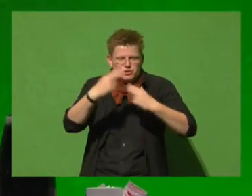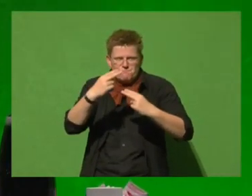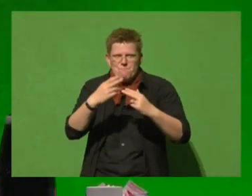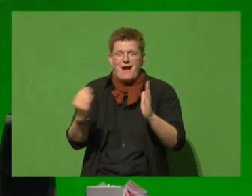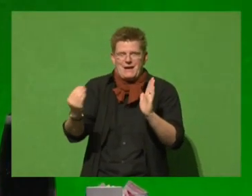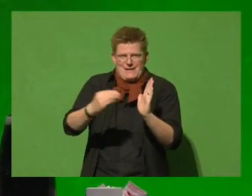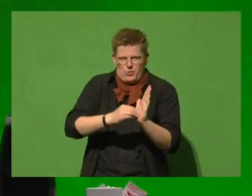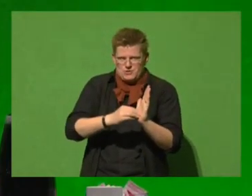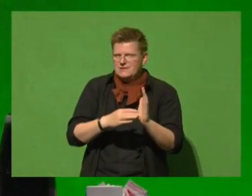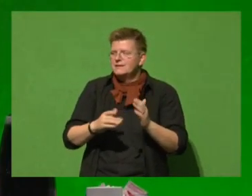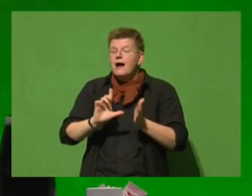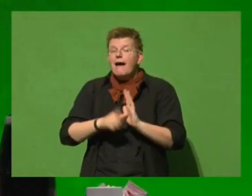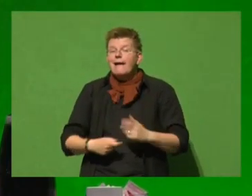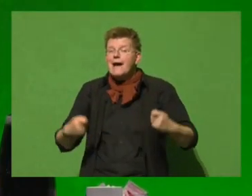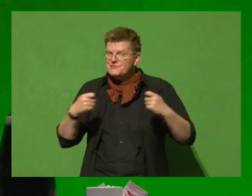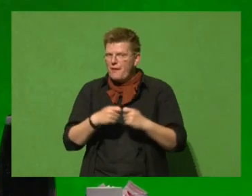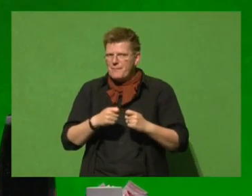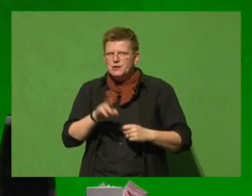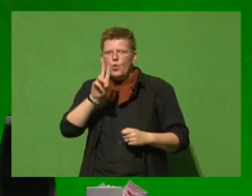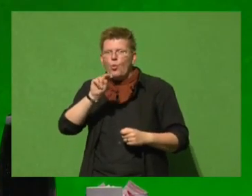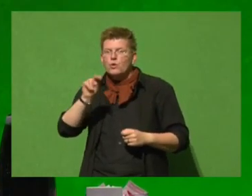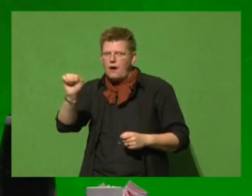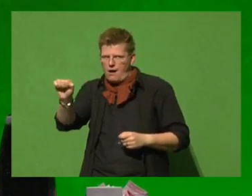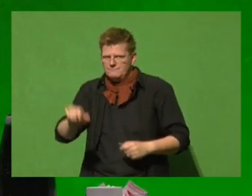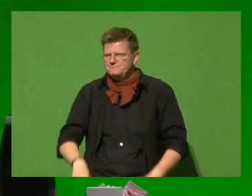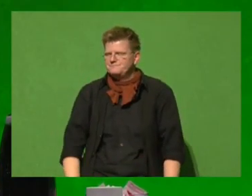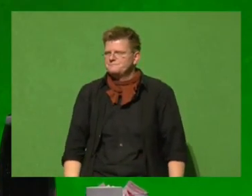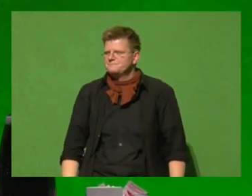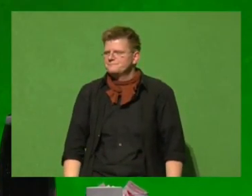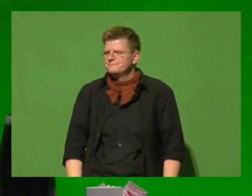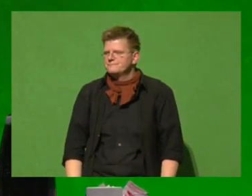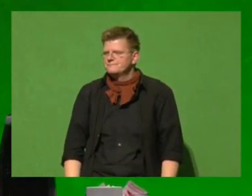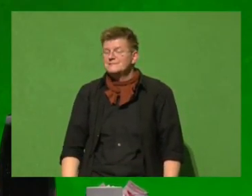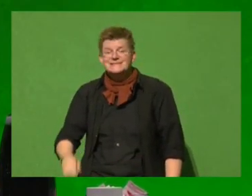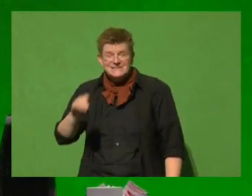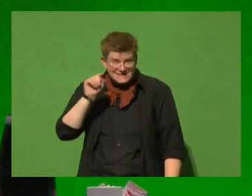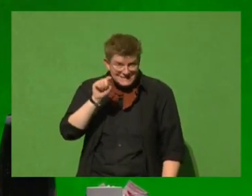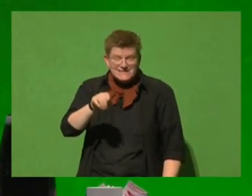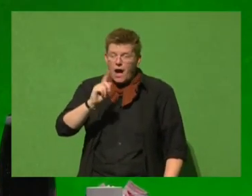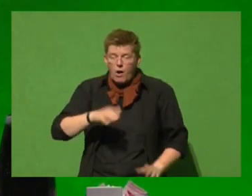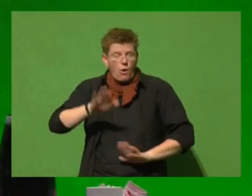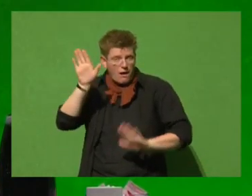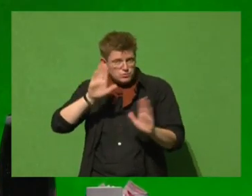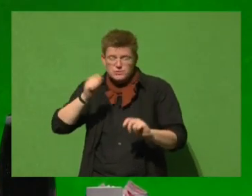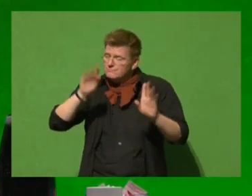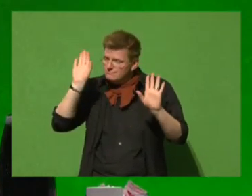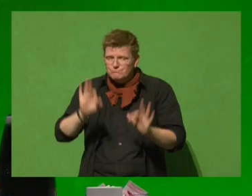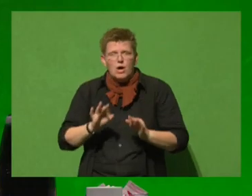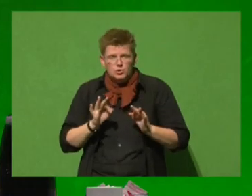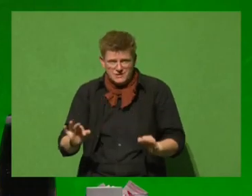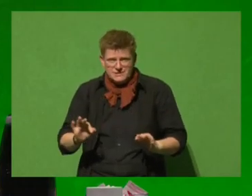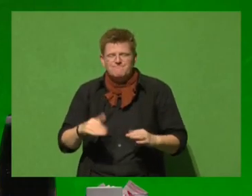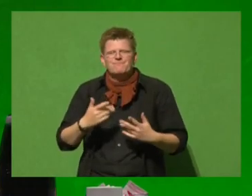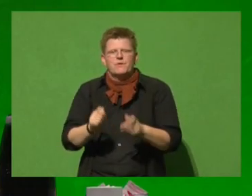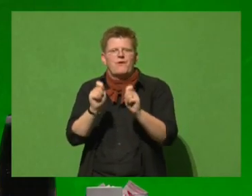Unna. Hierzu ist es so, dass auch wir hier drüber auch nicht abstimmen, sondern dieser Antrag